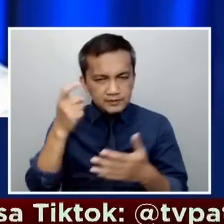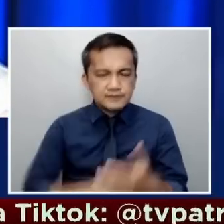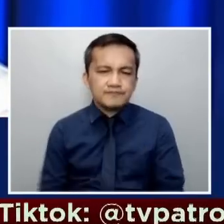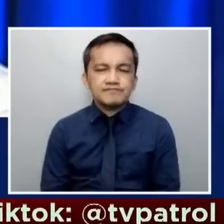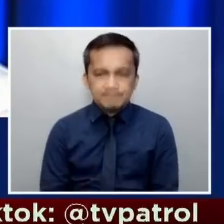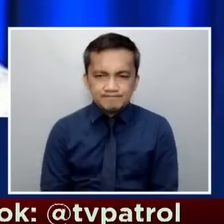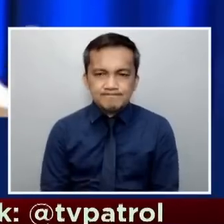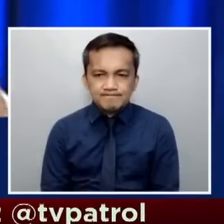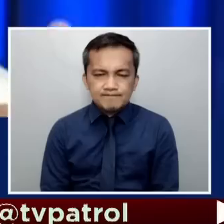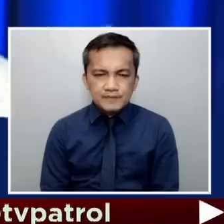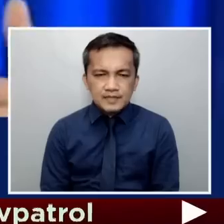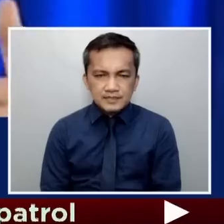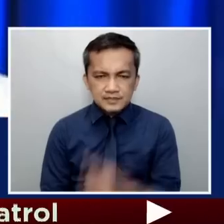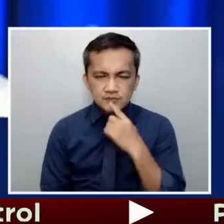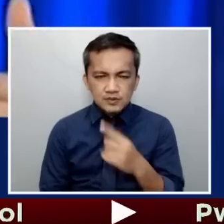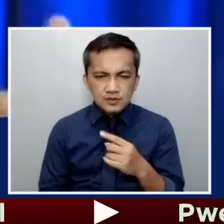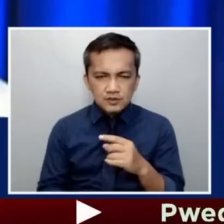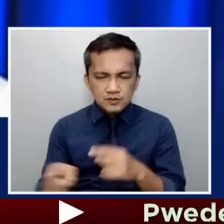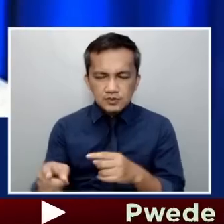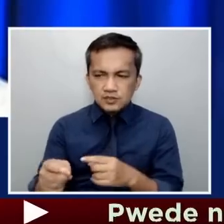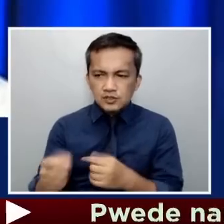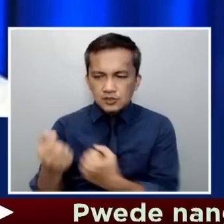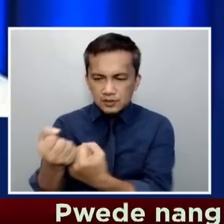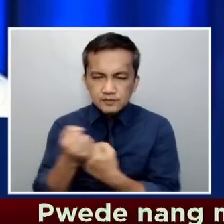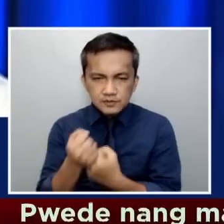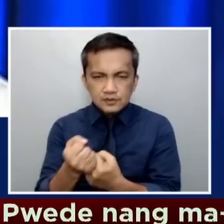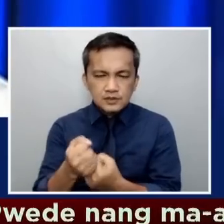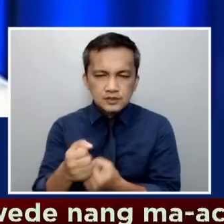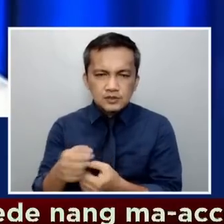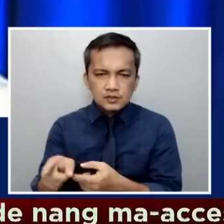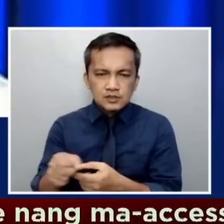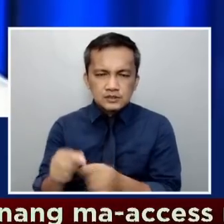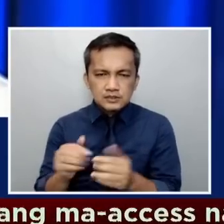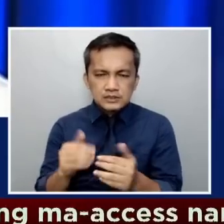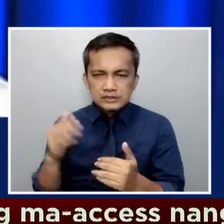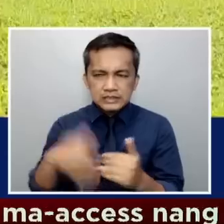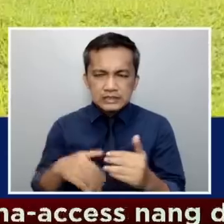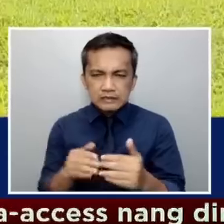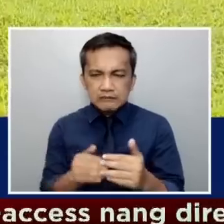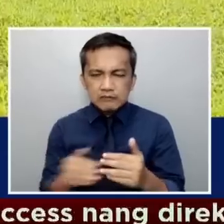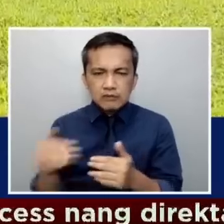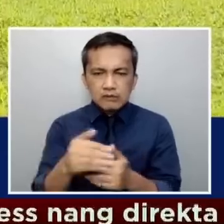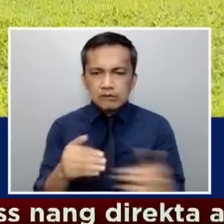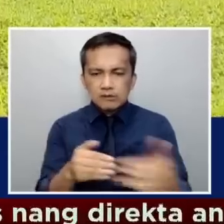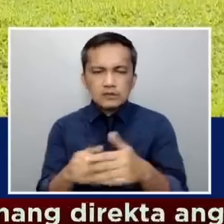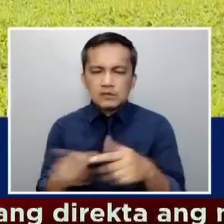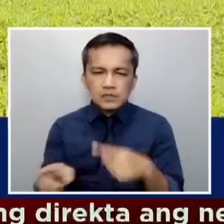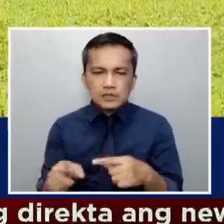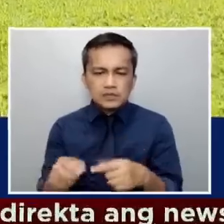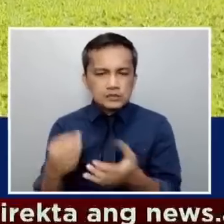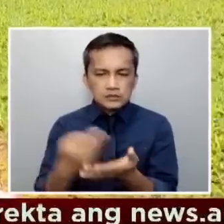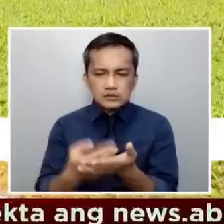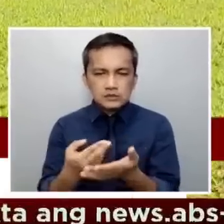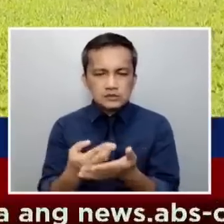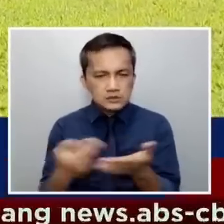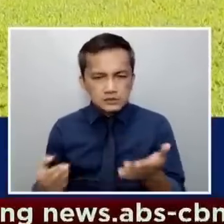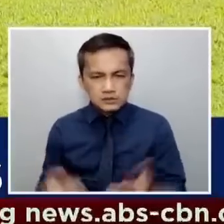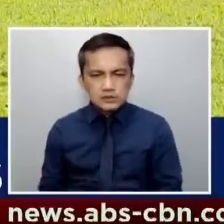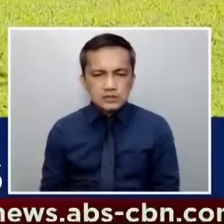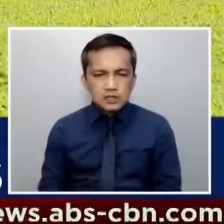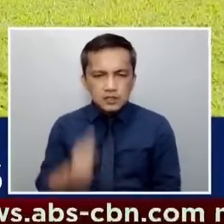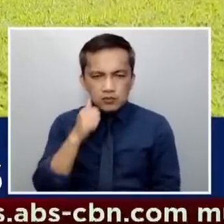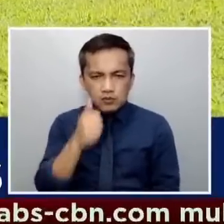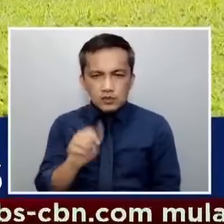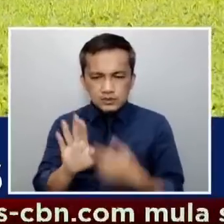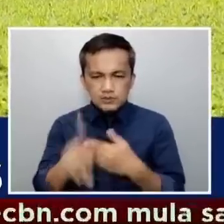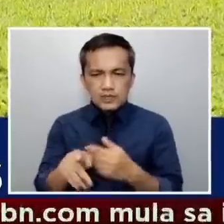sabi nila, we want to complement each other's resources rather than overlap each other's resources. Bukas, balik na rin ang face-to-face classes sa